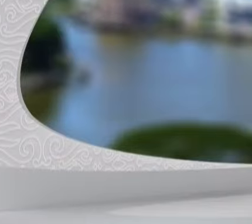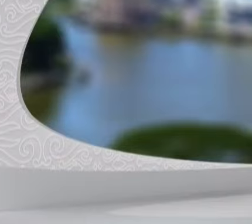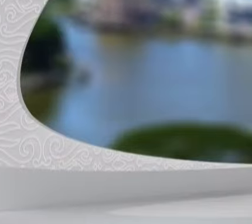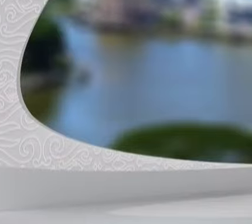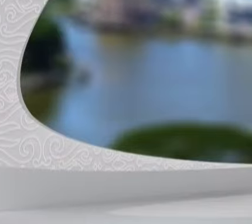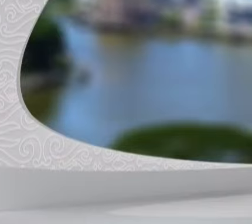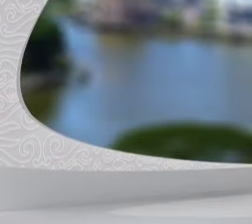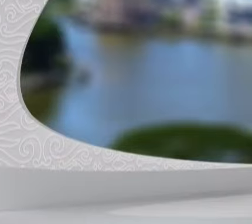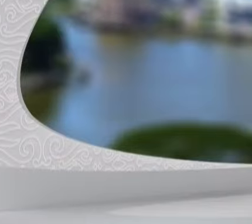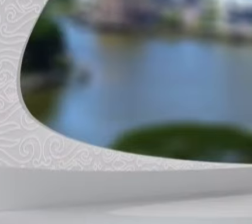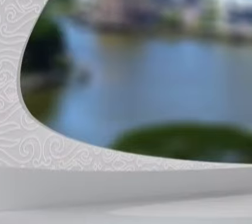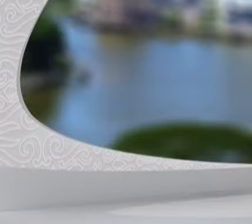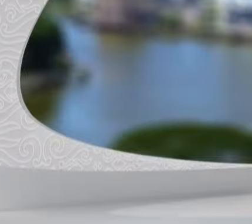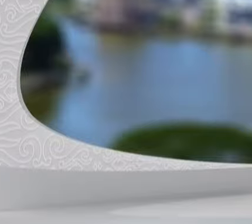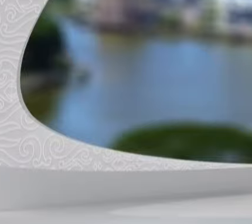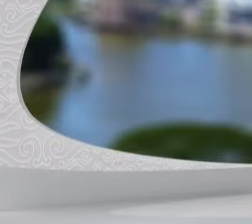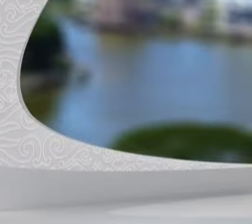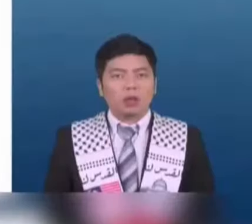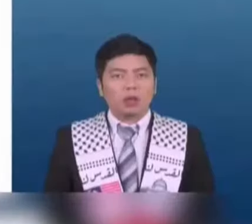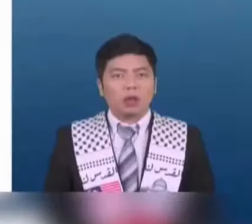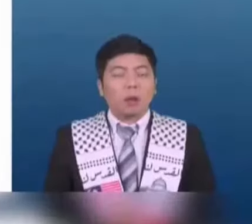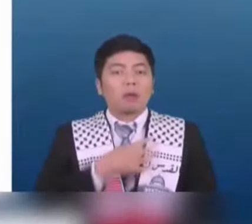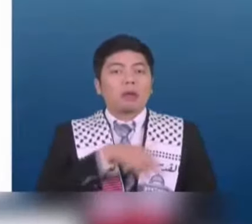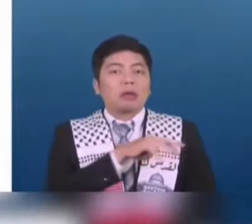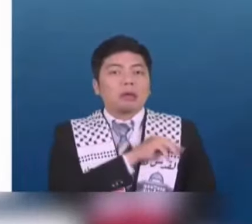Sri Alexander Nantalingi.